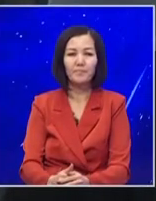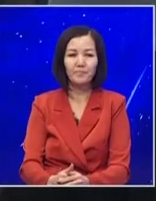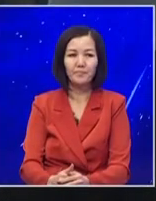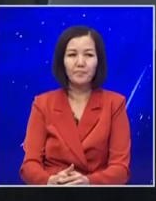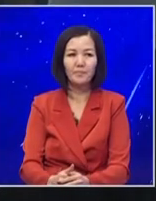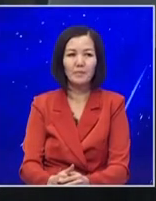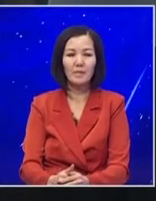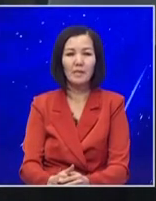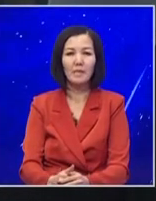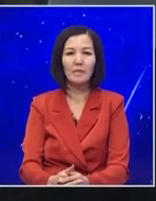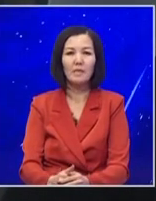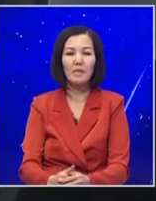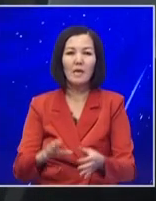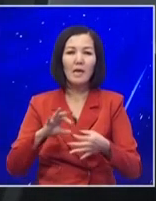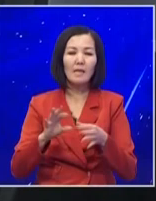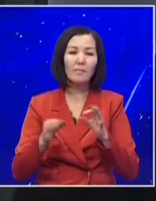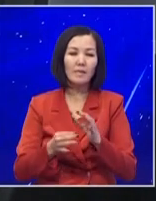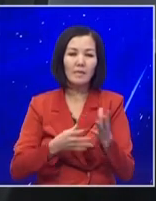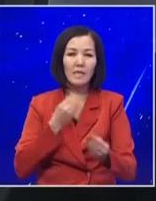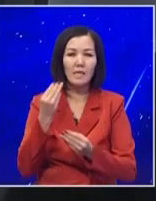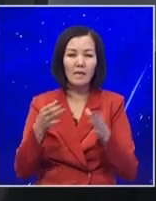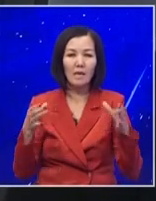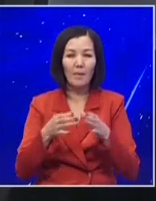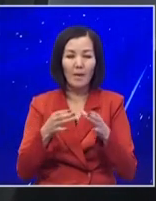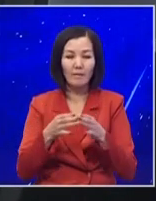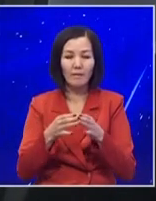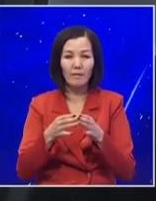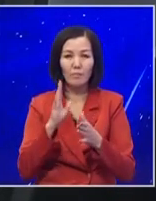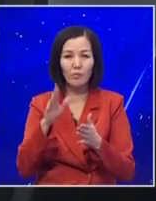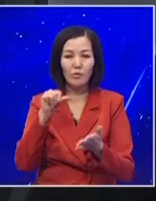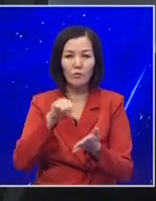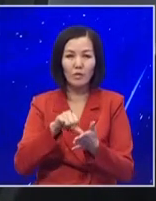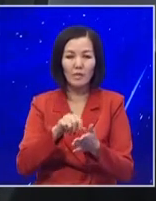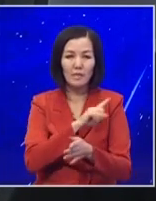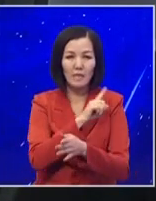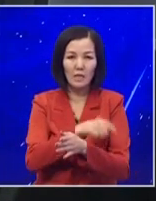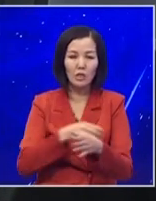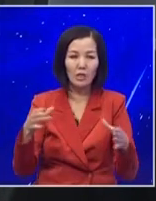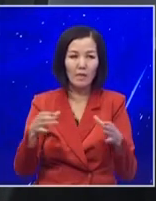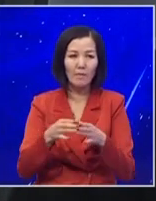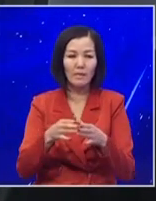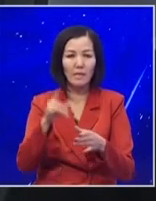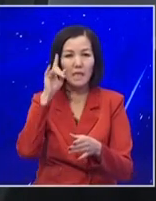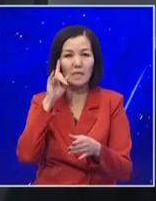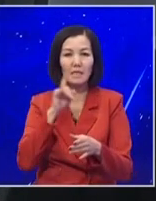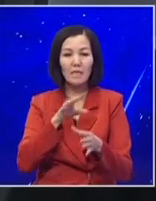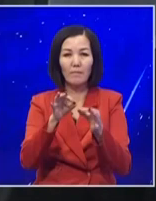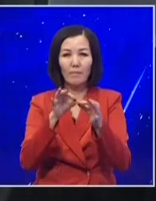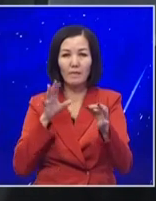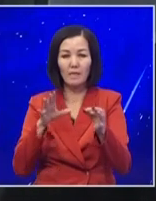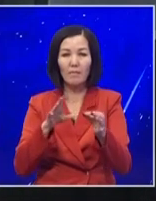В основном приоритет ставим на Олимпийские игры в командном виде, потому что у нас одна из сильнейших команд в Казахстане по стрельбе из